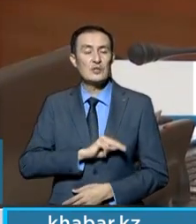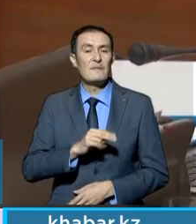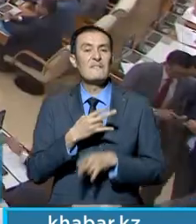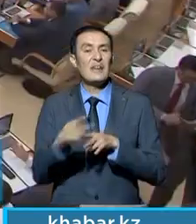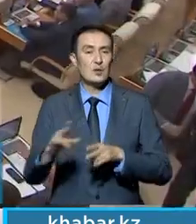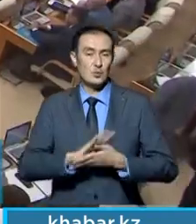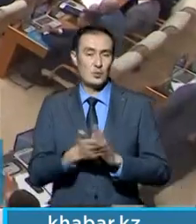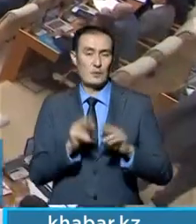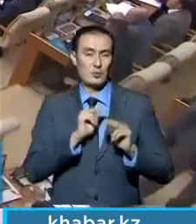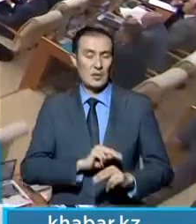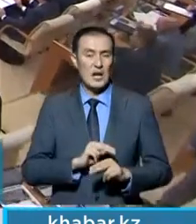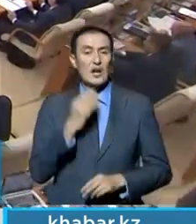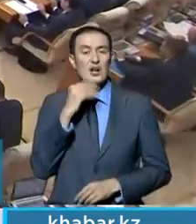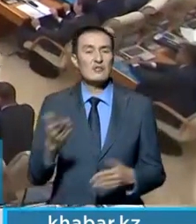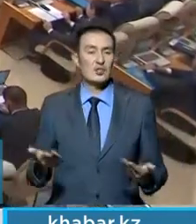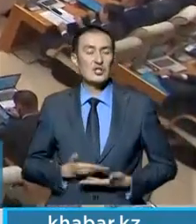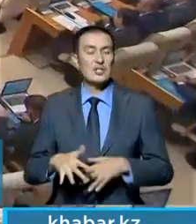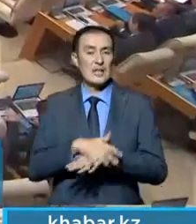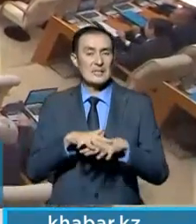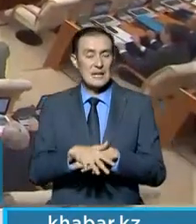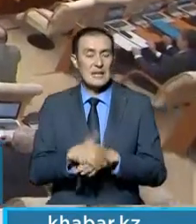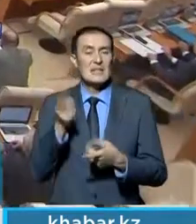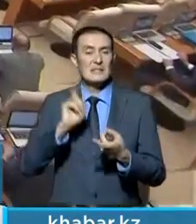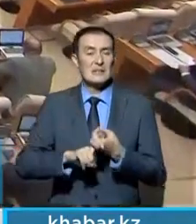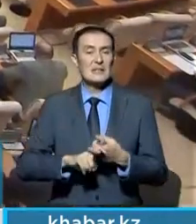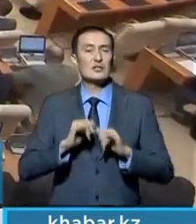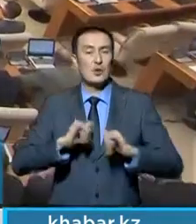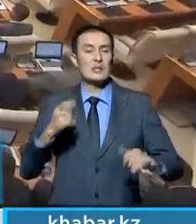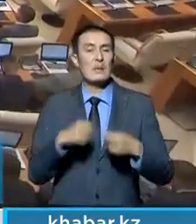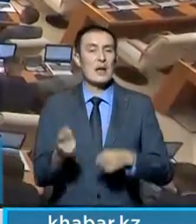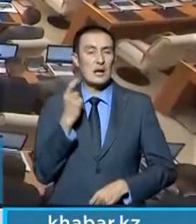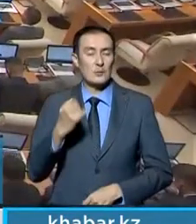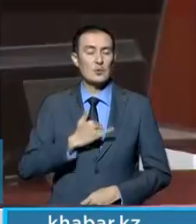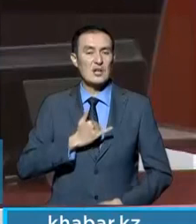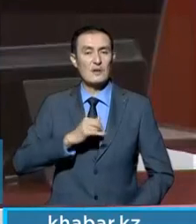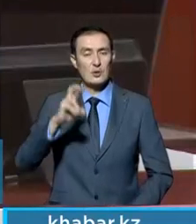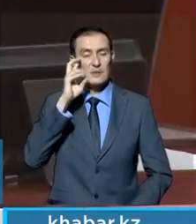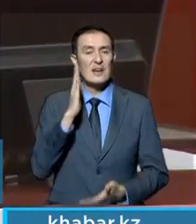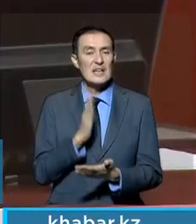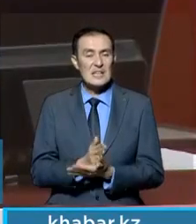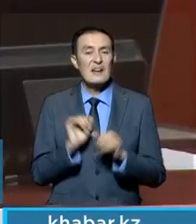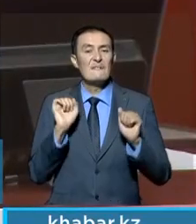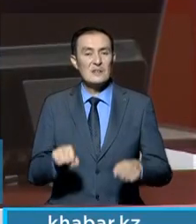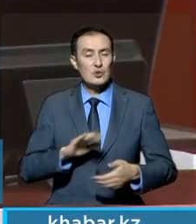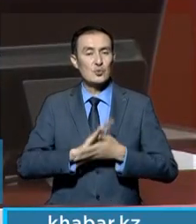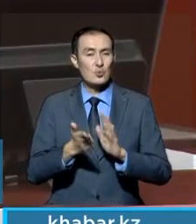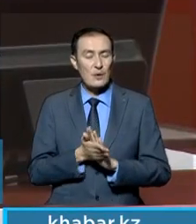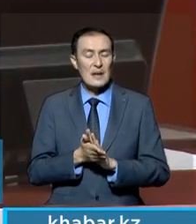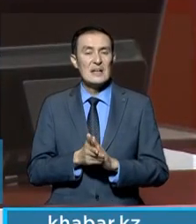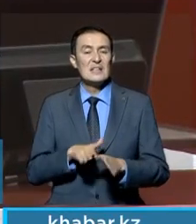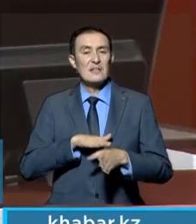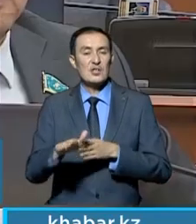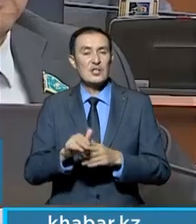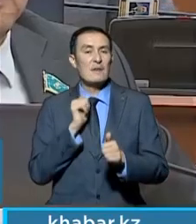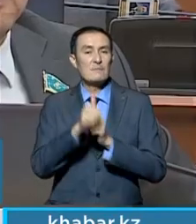вредных условиях труда. Качество жизни населения напрямую связано с ростом экономики. И у нашего государства есть все условия, чтобы совершить новый